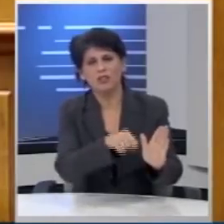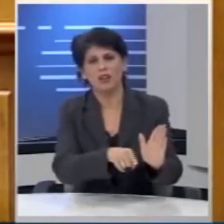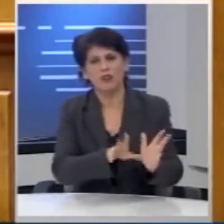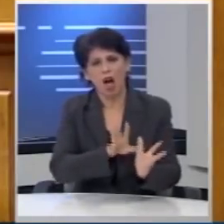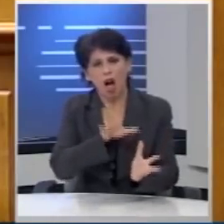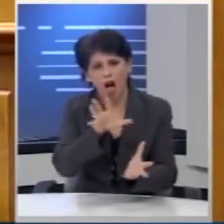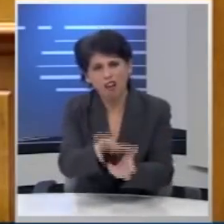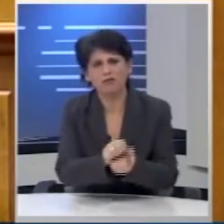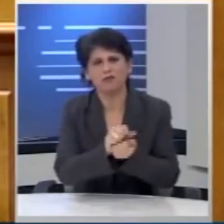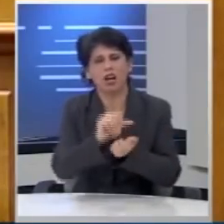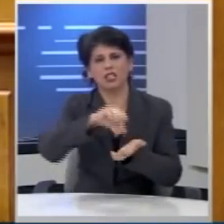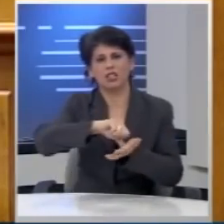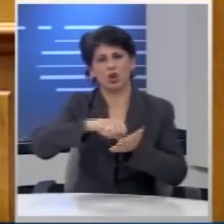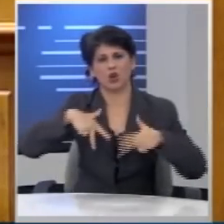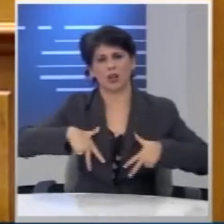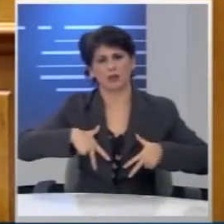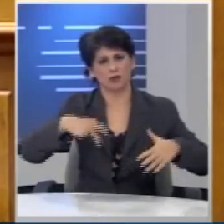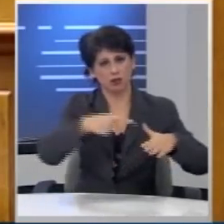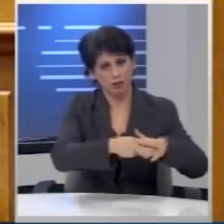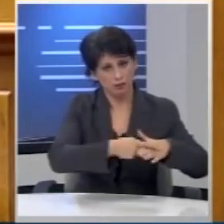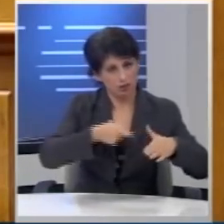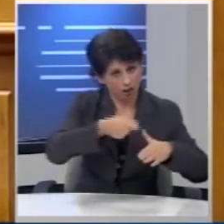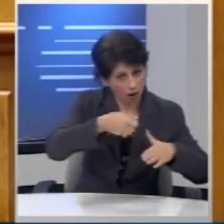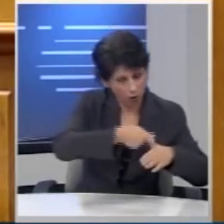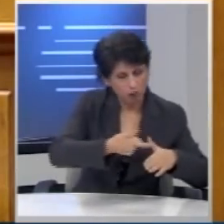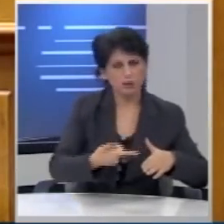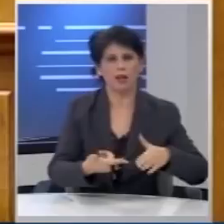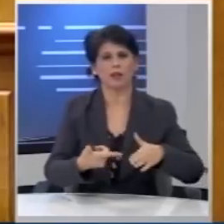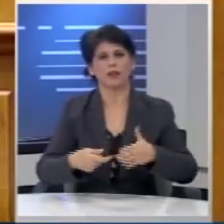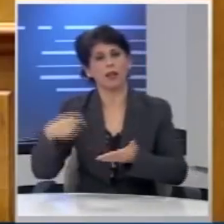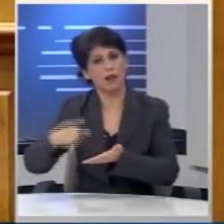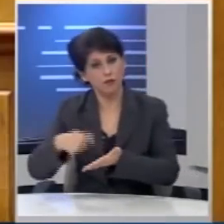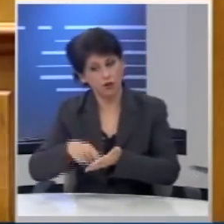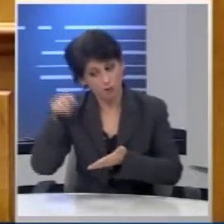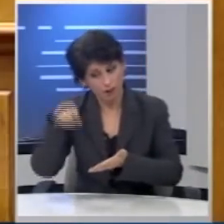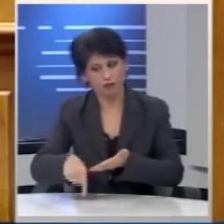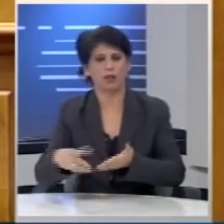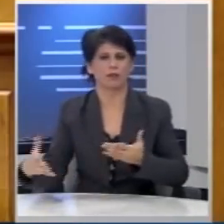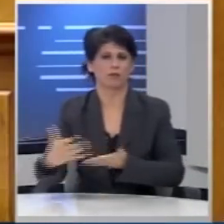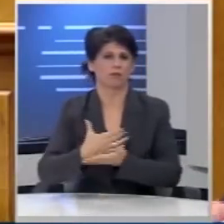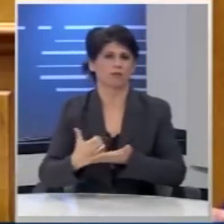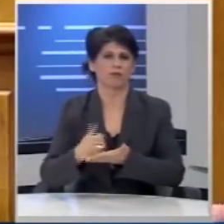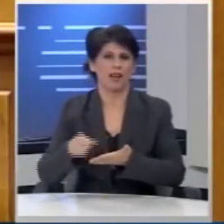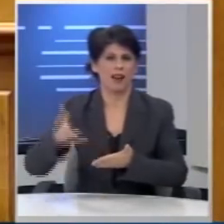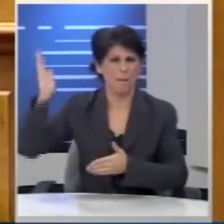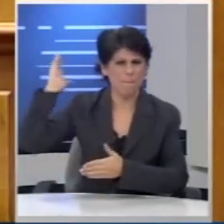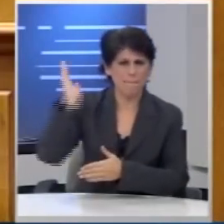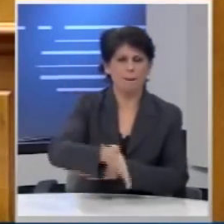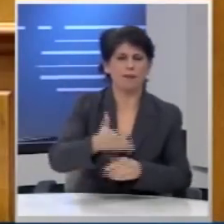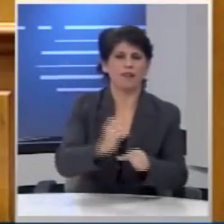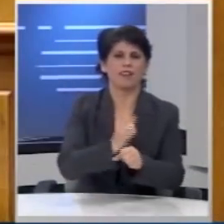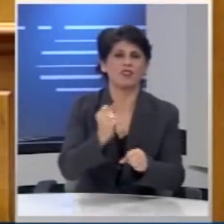αυτό αστικό κράτος, στις τράπεζες, στις οποίες και χρωστάνε, και να φορολογηθούν επ' αυτών. Αλλά τσακίζει και